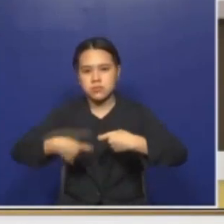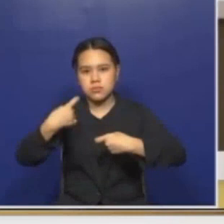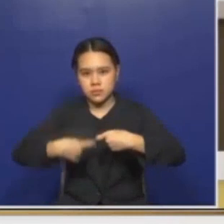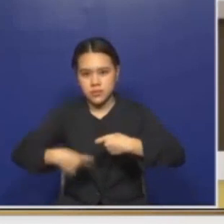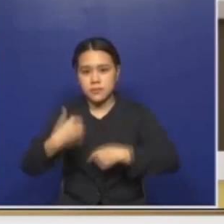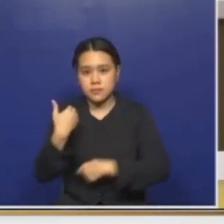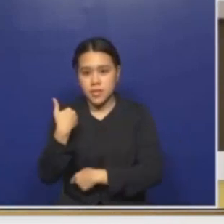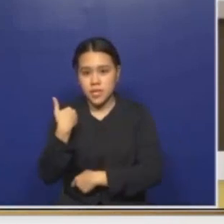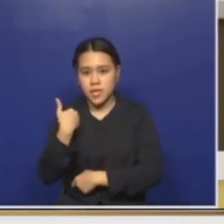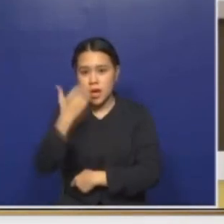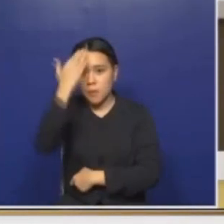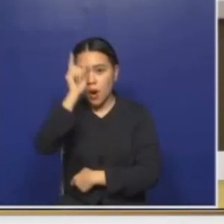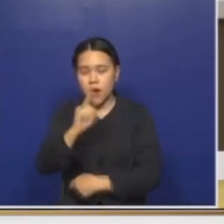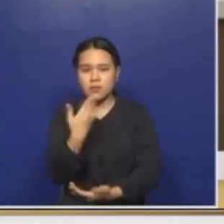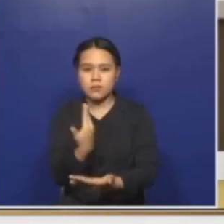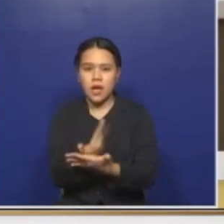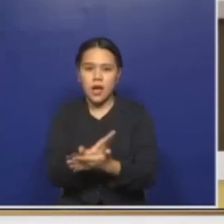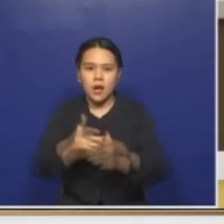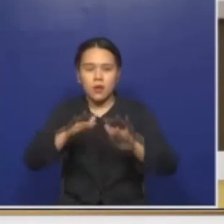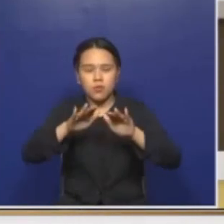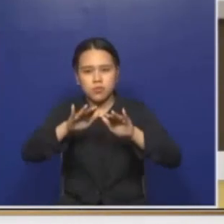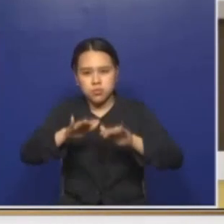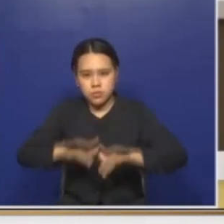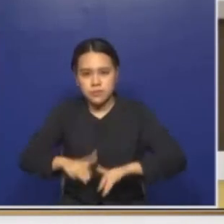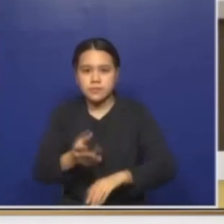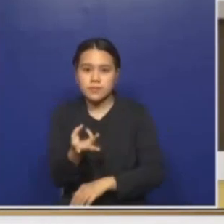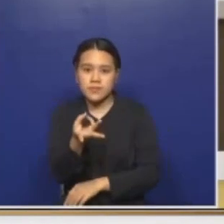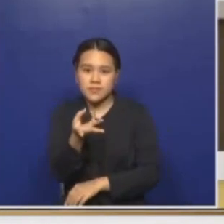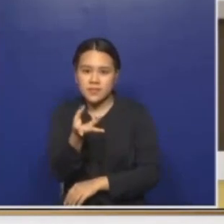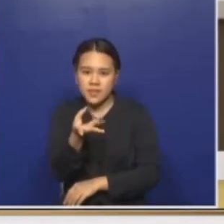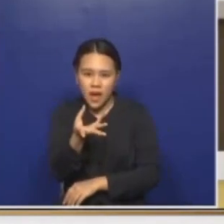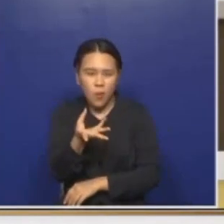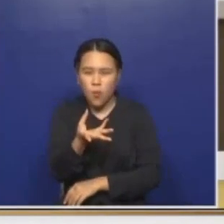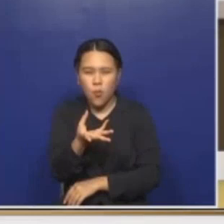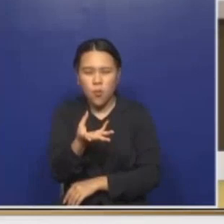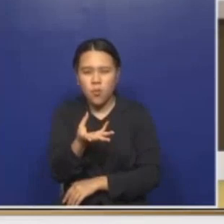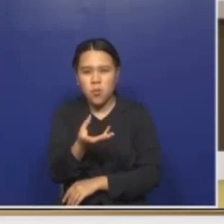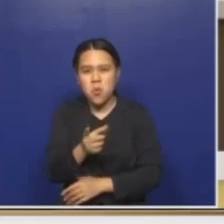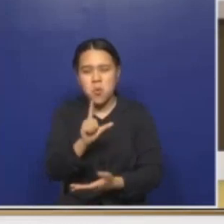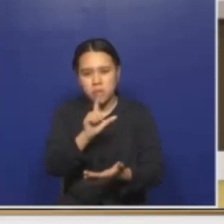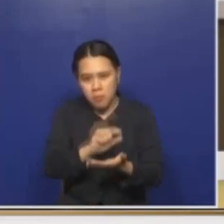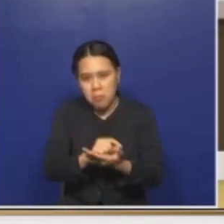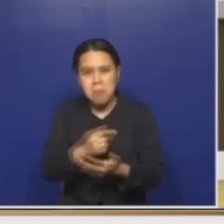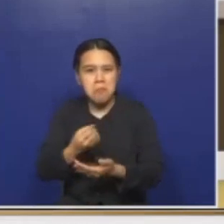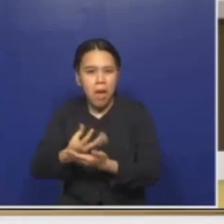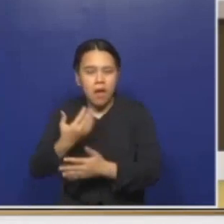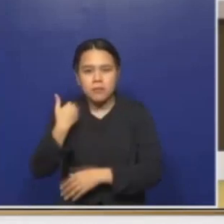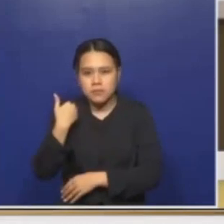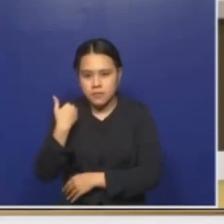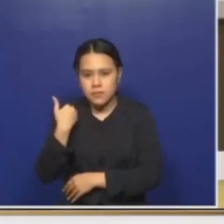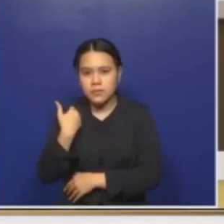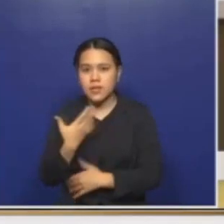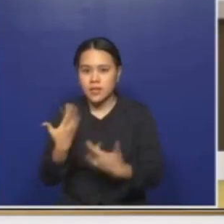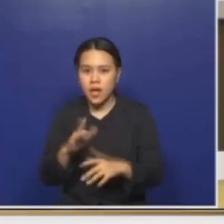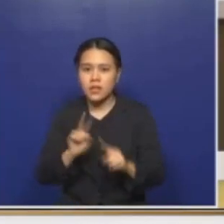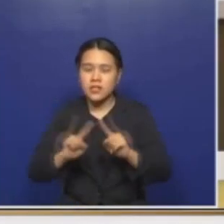คาผลผลิตตกต่ำนะครับข้าวเปลือกเนี่ยถูกแต่ข้าวสารนี่แพงแต่ต้นทุนการผลิตไม่ว่าจะค่าไถค่าปุ๋ย